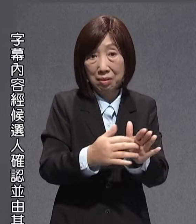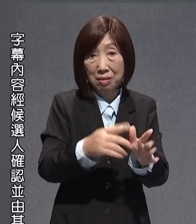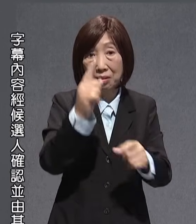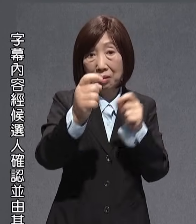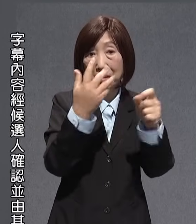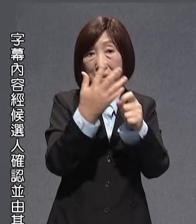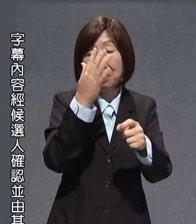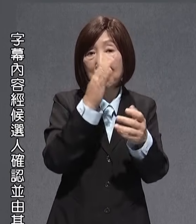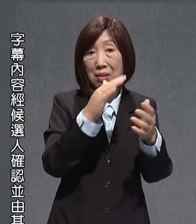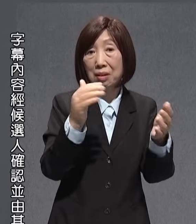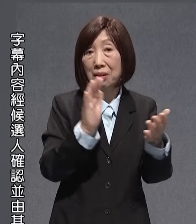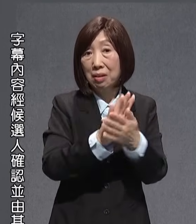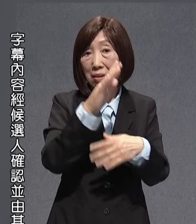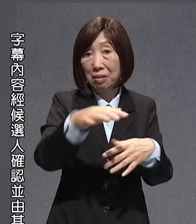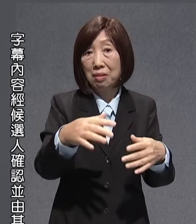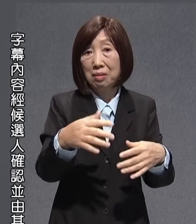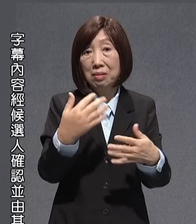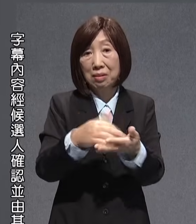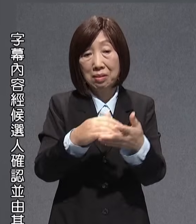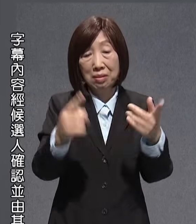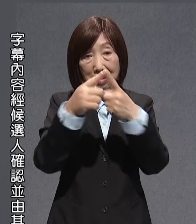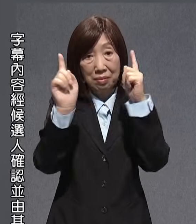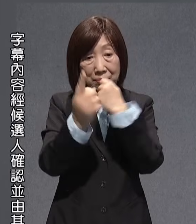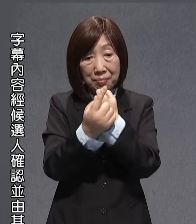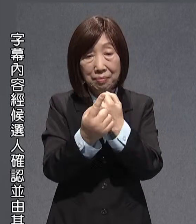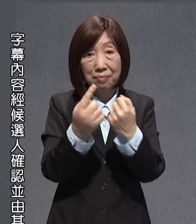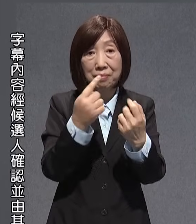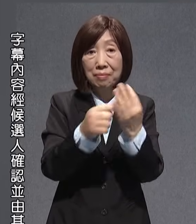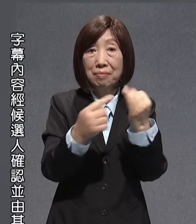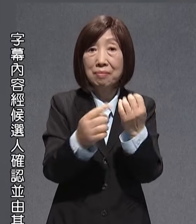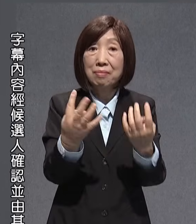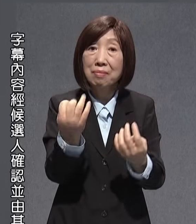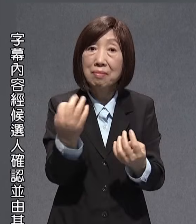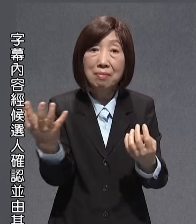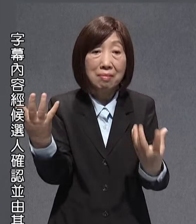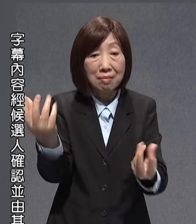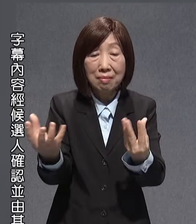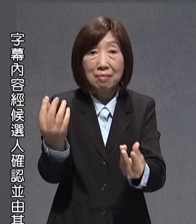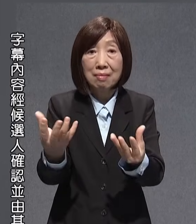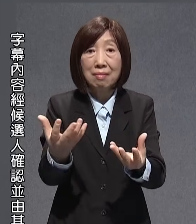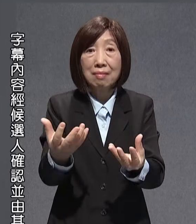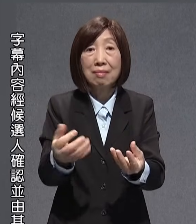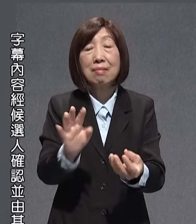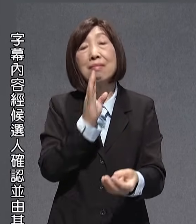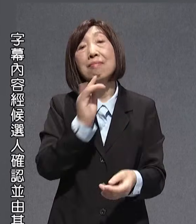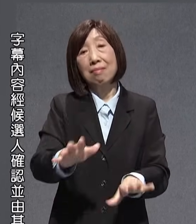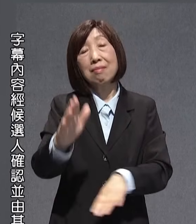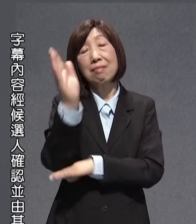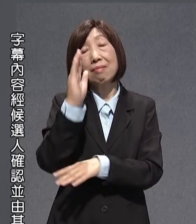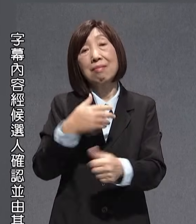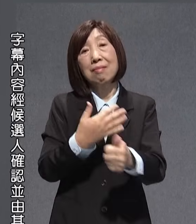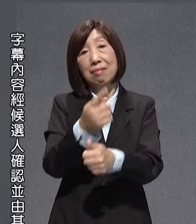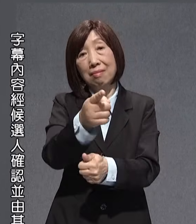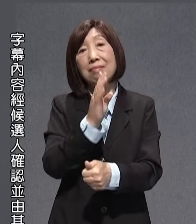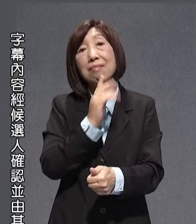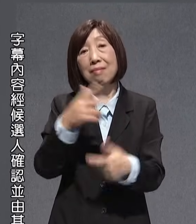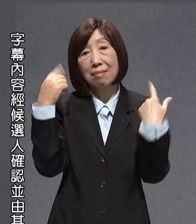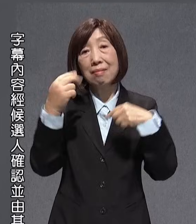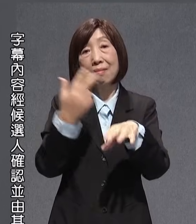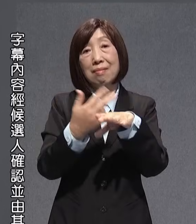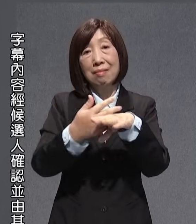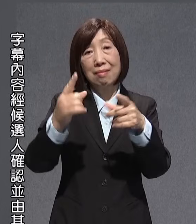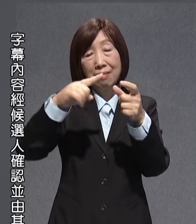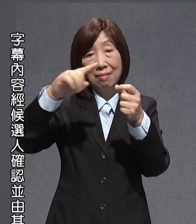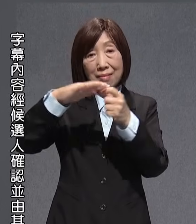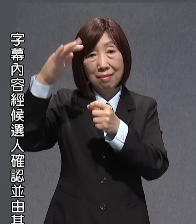大一新生会有多少。可是当时的政府还是不断的让技职教育升格成大学，这也